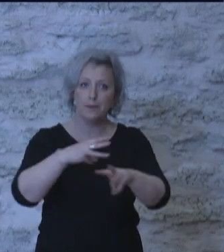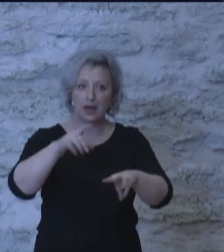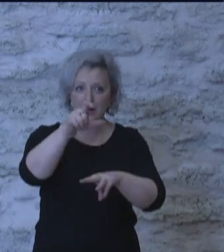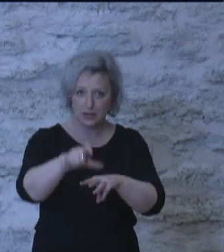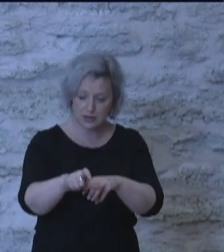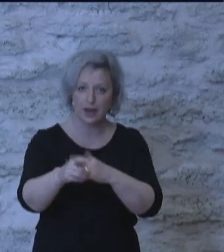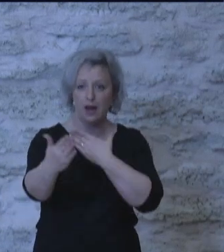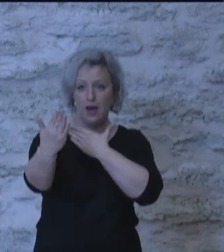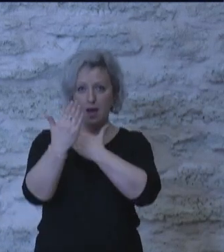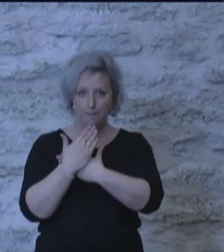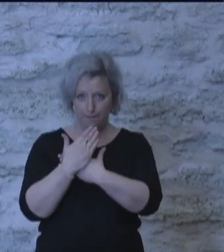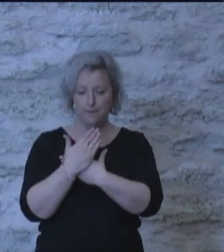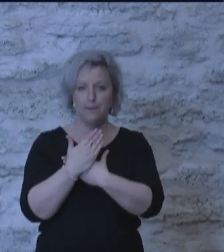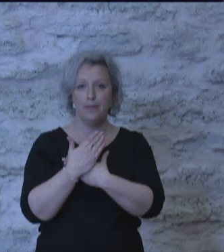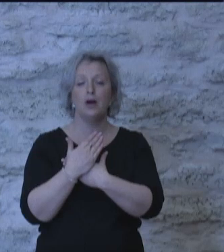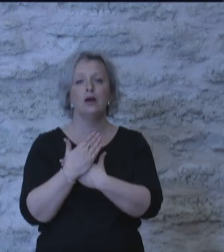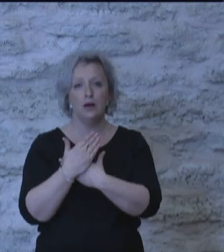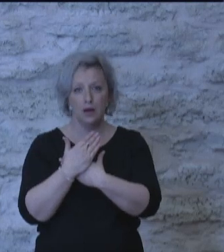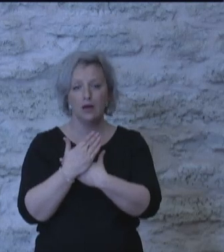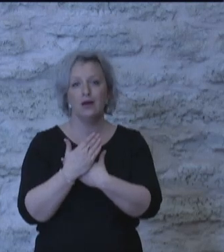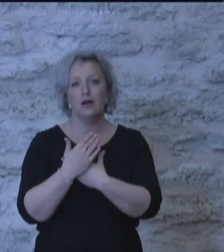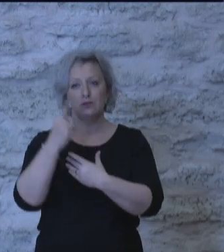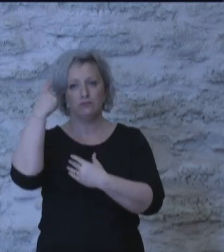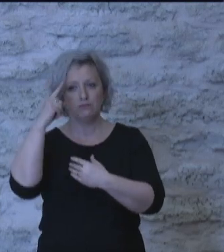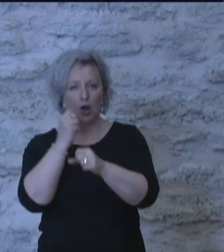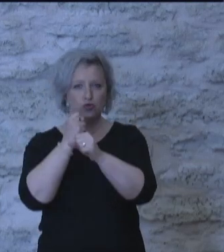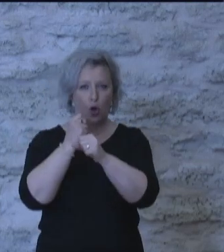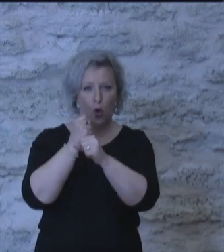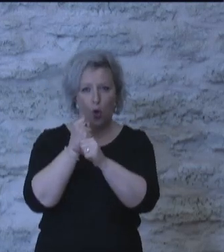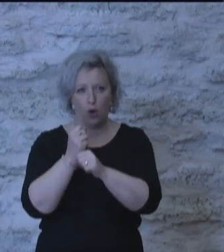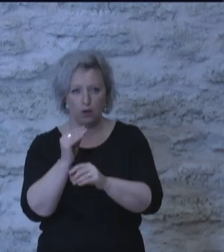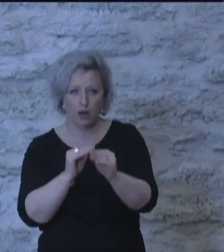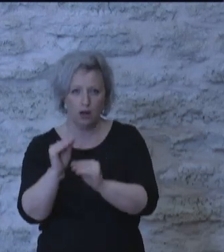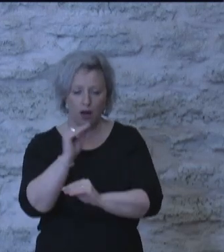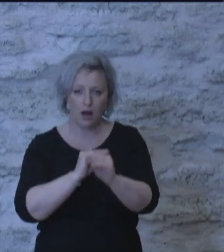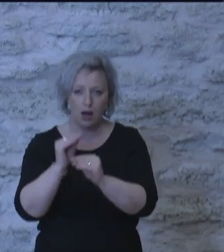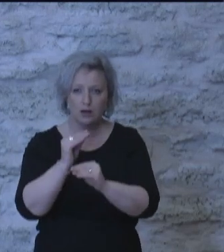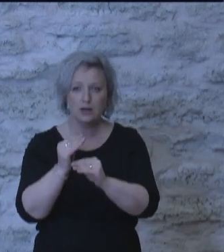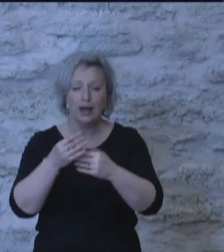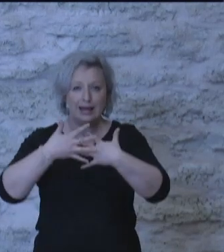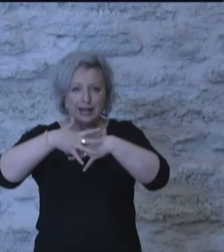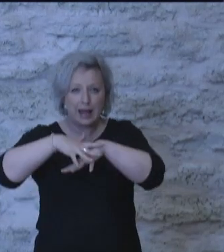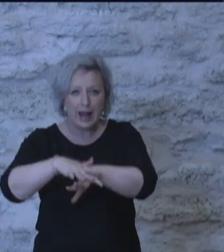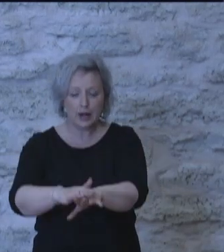siseministeeriumile muide ülesande välja töötada integreeritud korrakaitse kava,